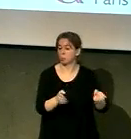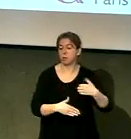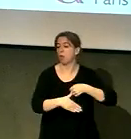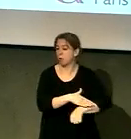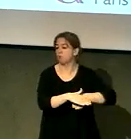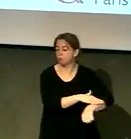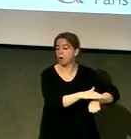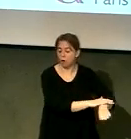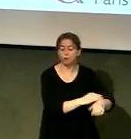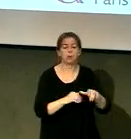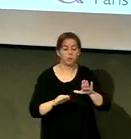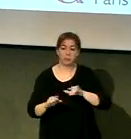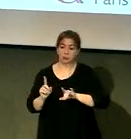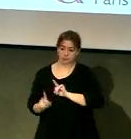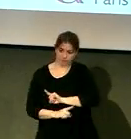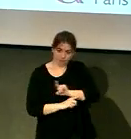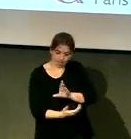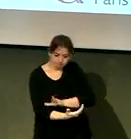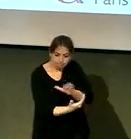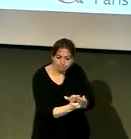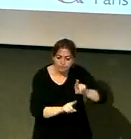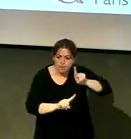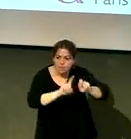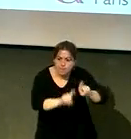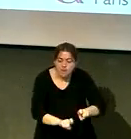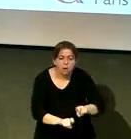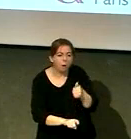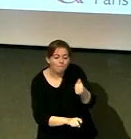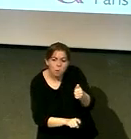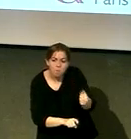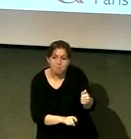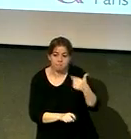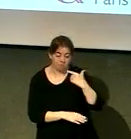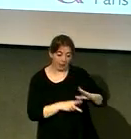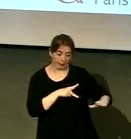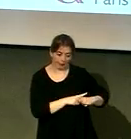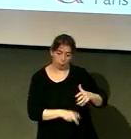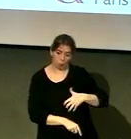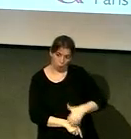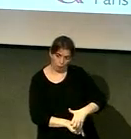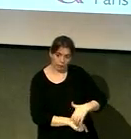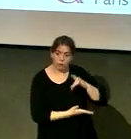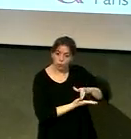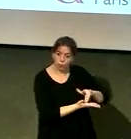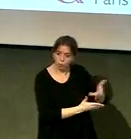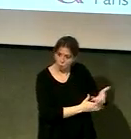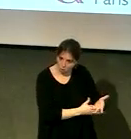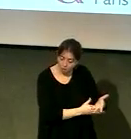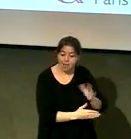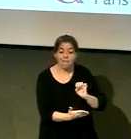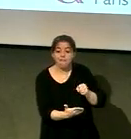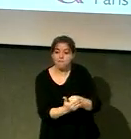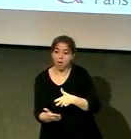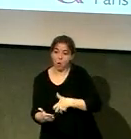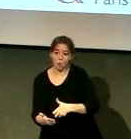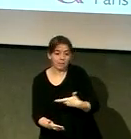l'on avait interrogé très précisément sur les produits consommés au début de la grossesse et en fin de grossesse. Toutes